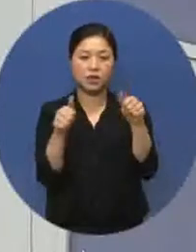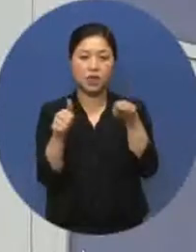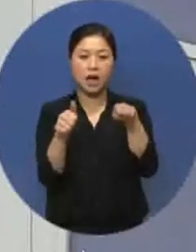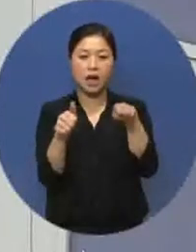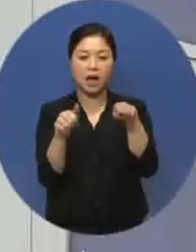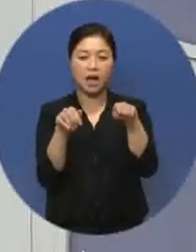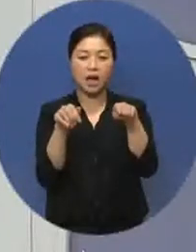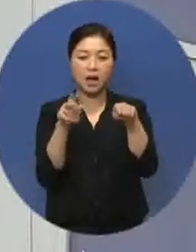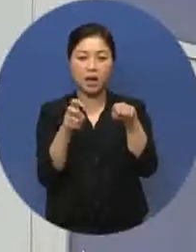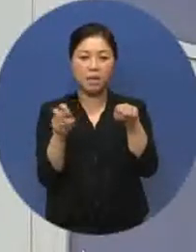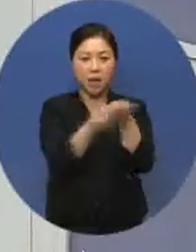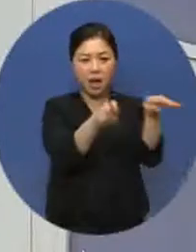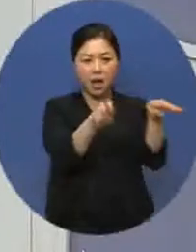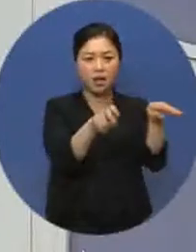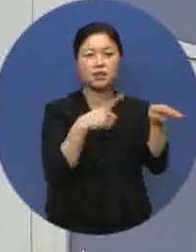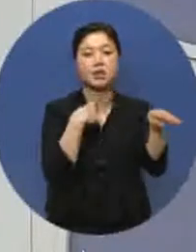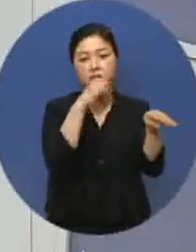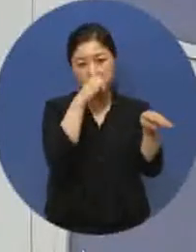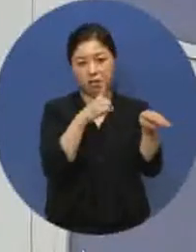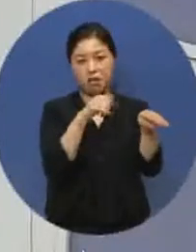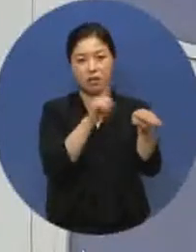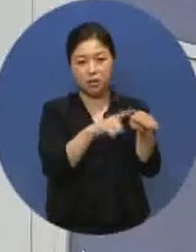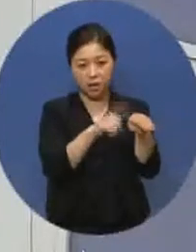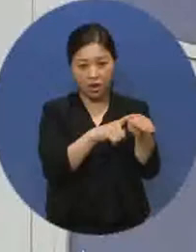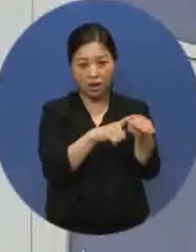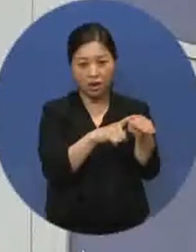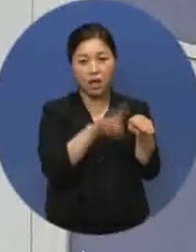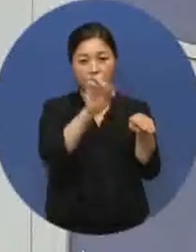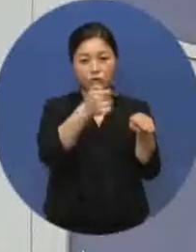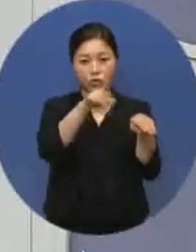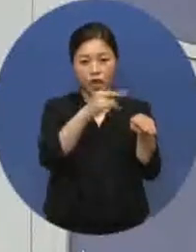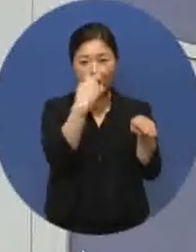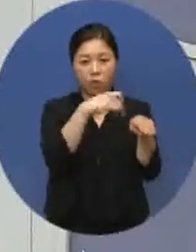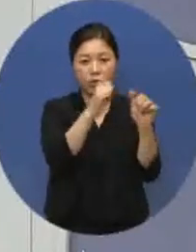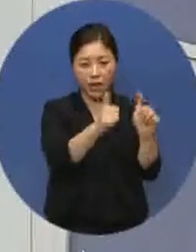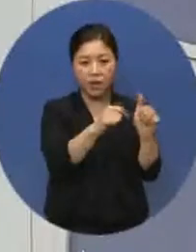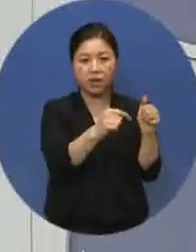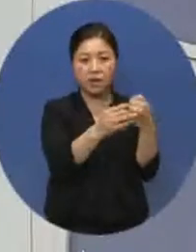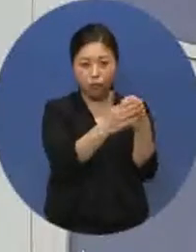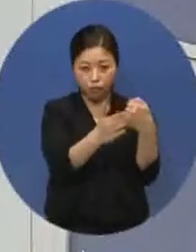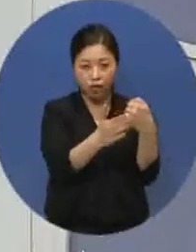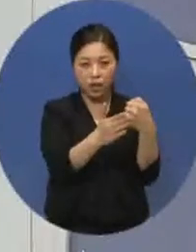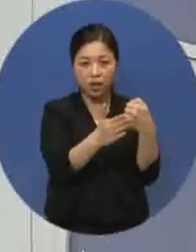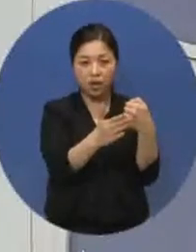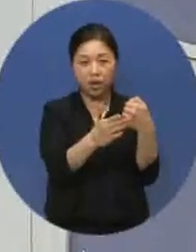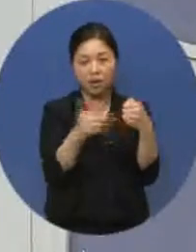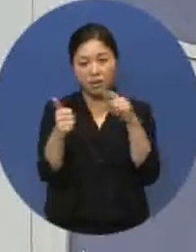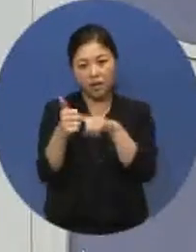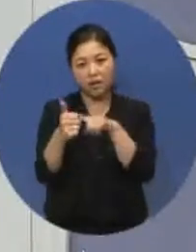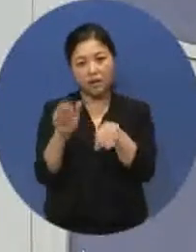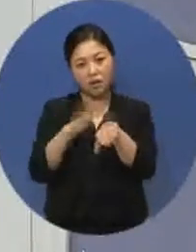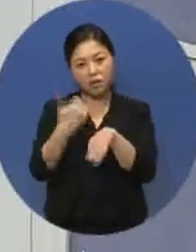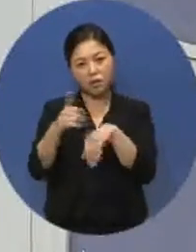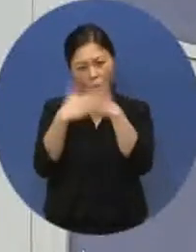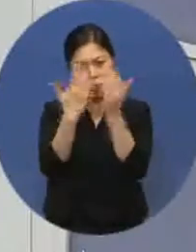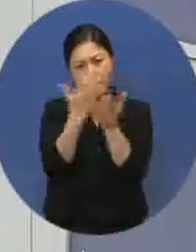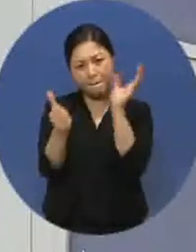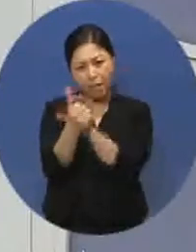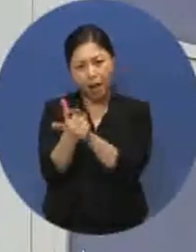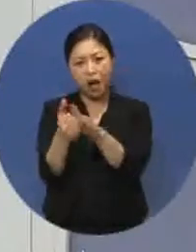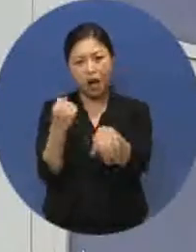그 교통사고가 있었는데 상대방이 부장검사 출신 변호사니까 일방적으로 본인이 모든 책임을 다